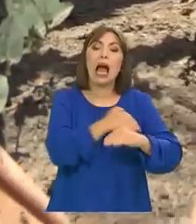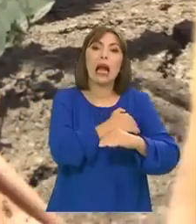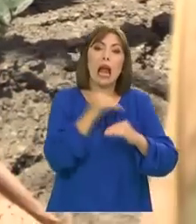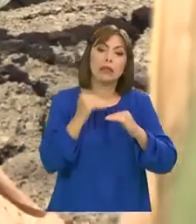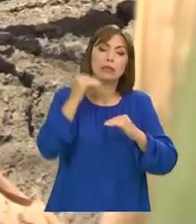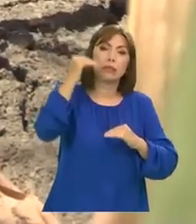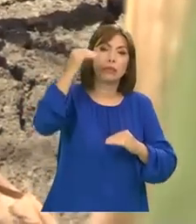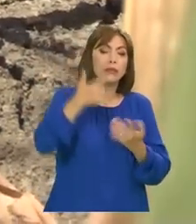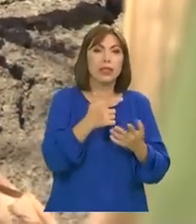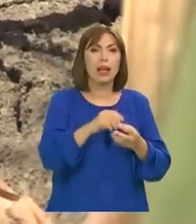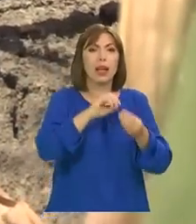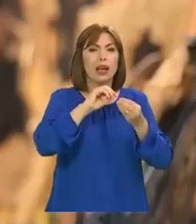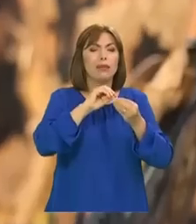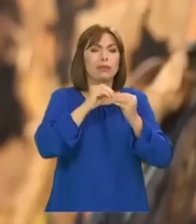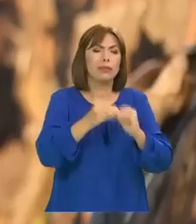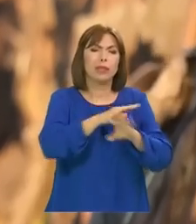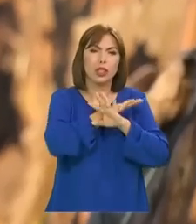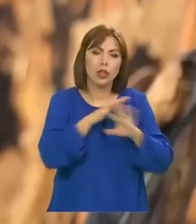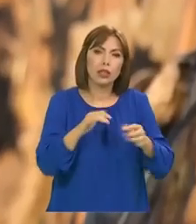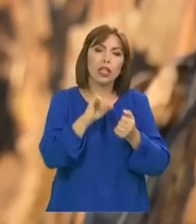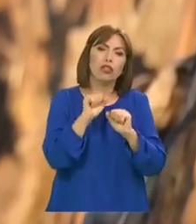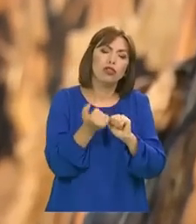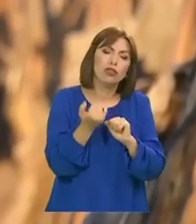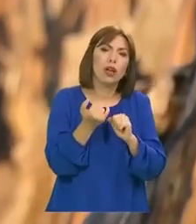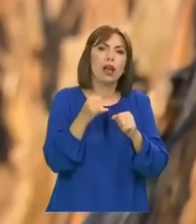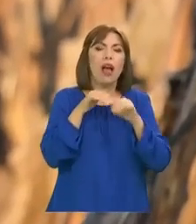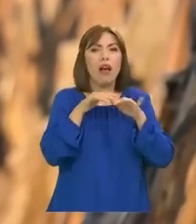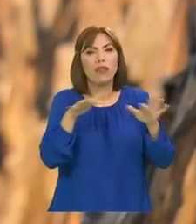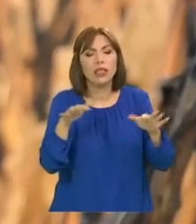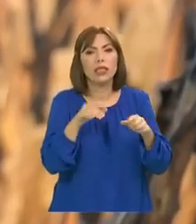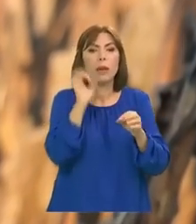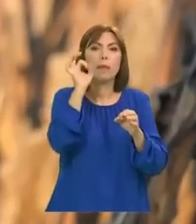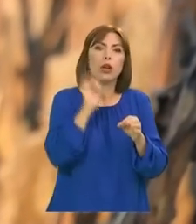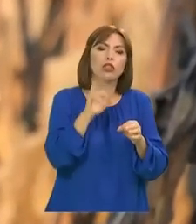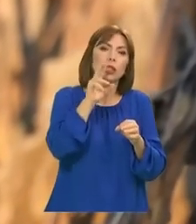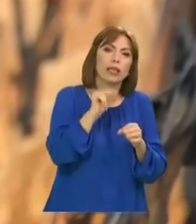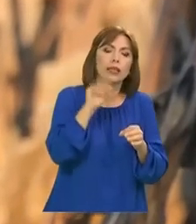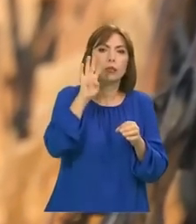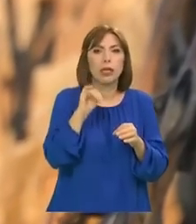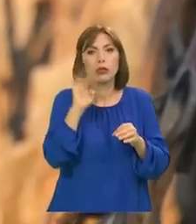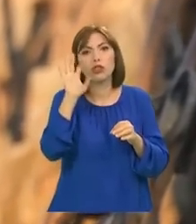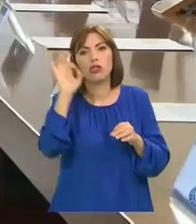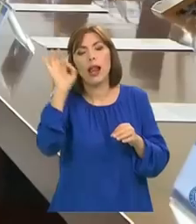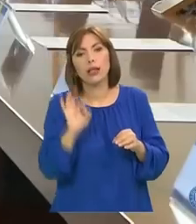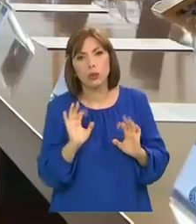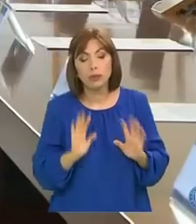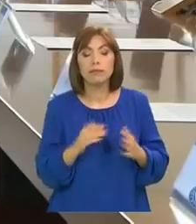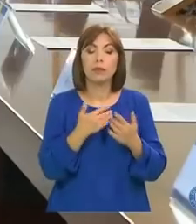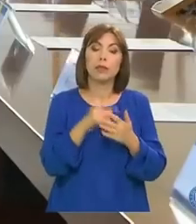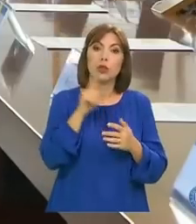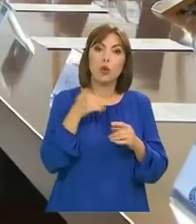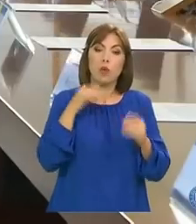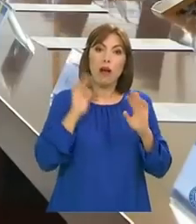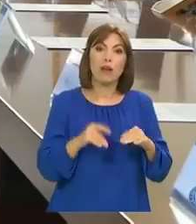înseamnă atât compromitere totală, cât și afectări în procent de 30, 40, 50%. Ca să nu ne confruntăm